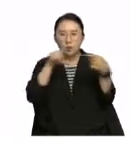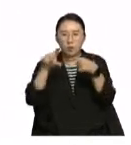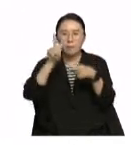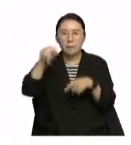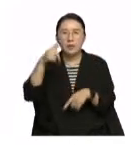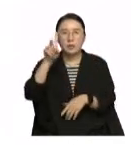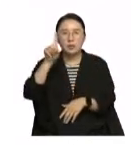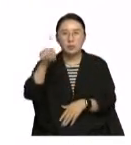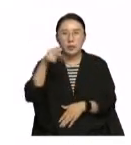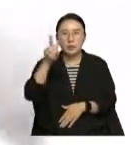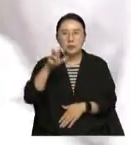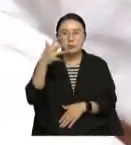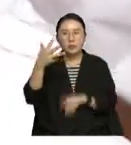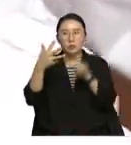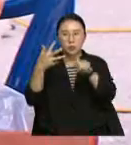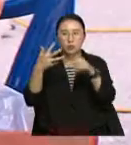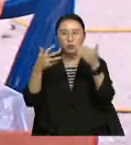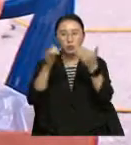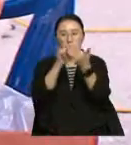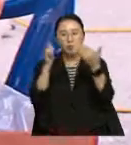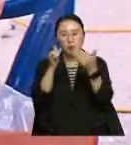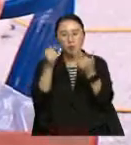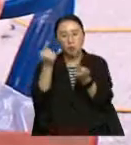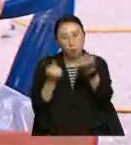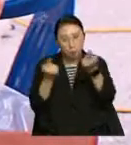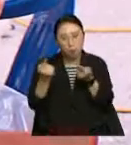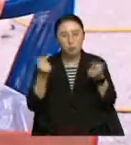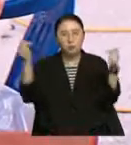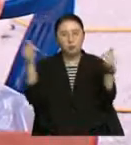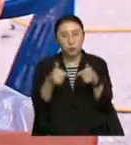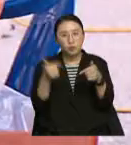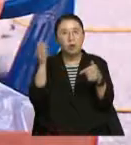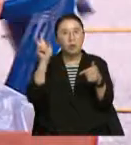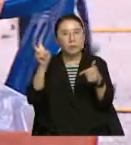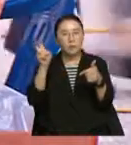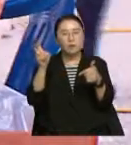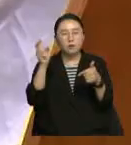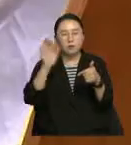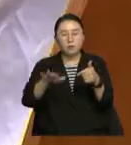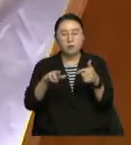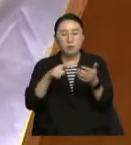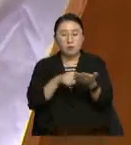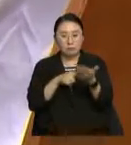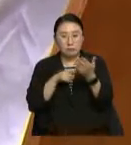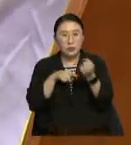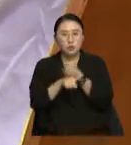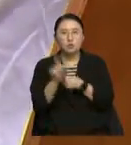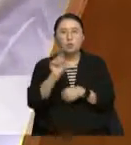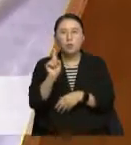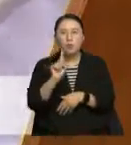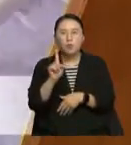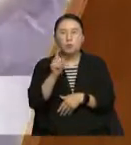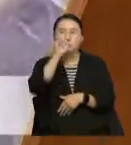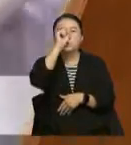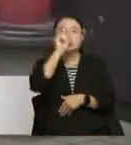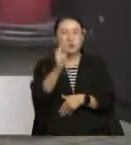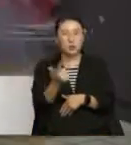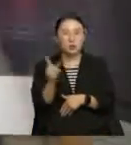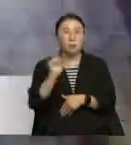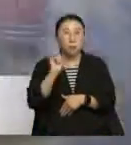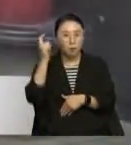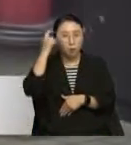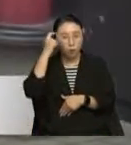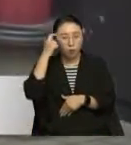128.9 명 에 비해선 다소 감소한 수치입니다 하지만 발생 원인을 분석한 결과 면 밝지 않습니다